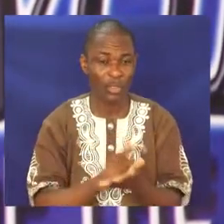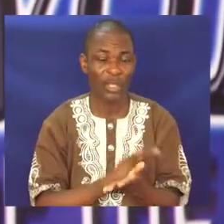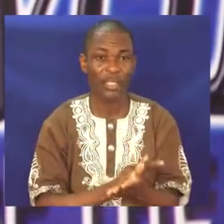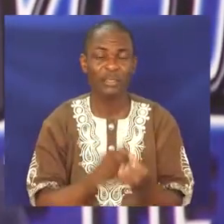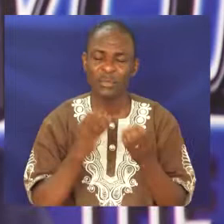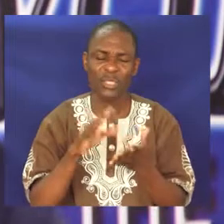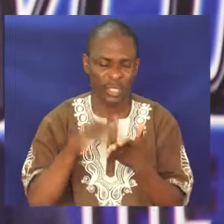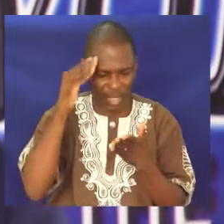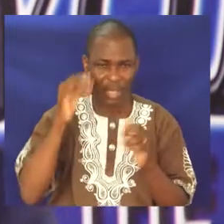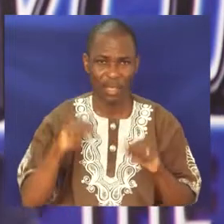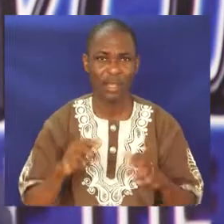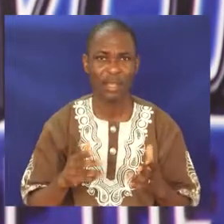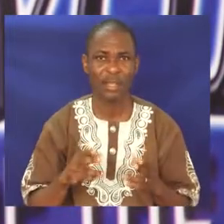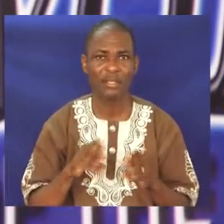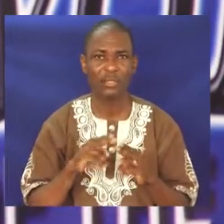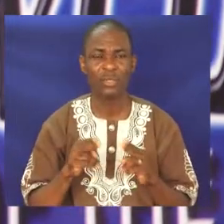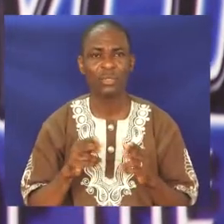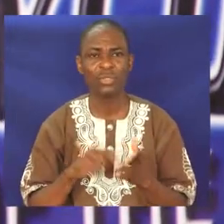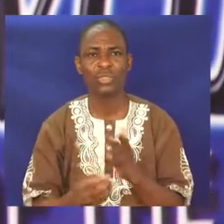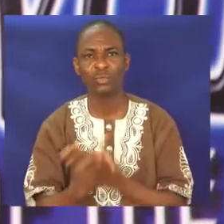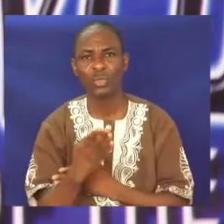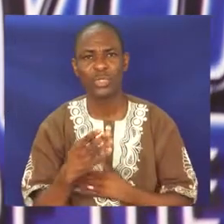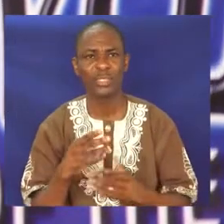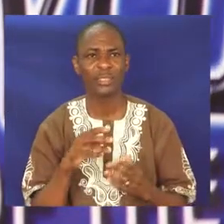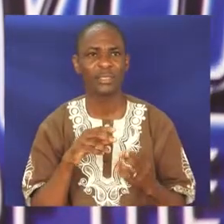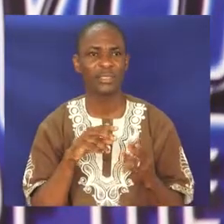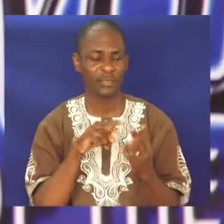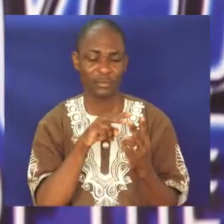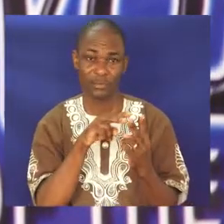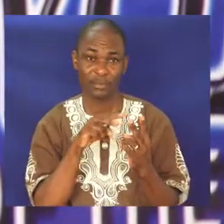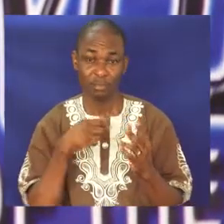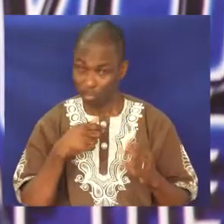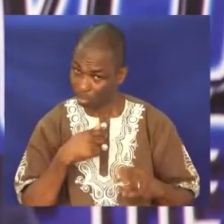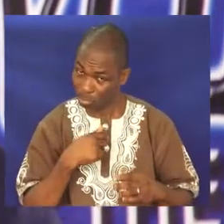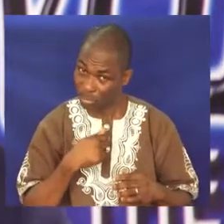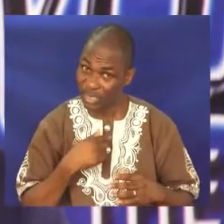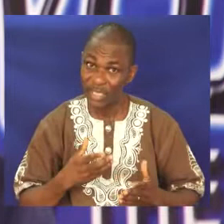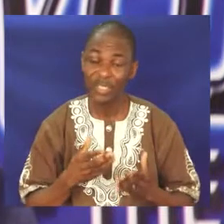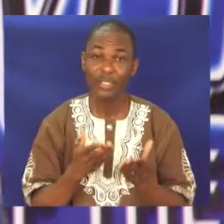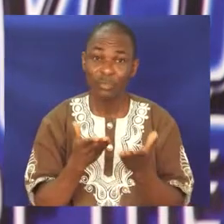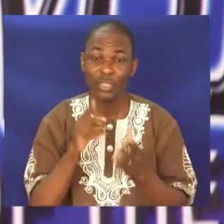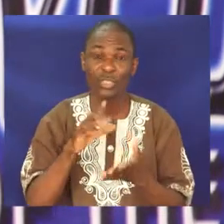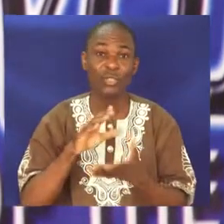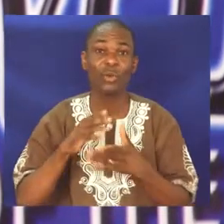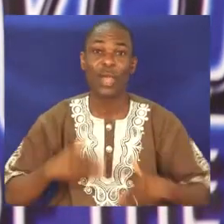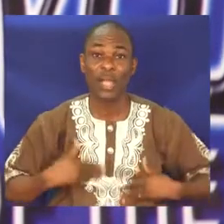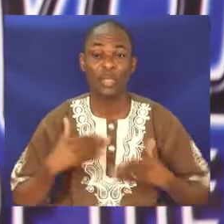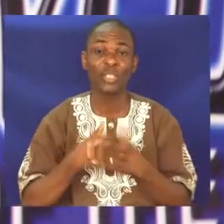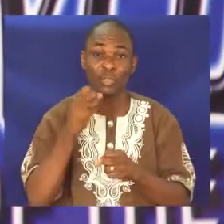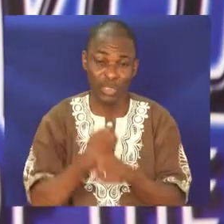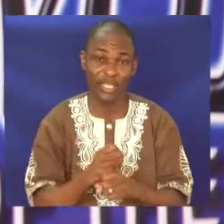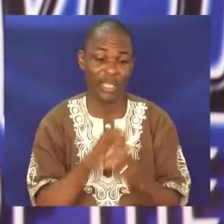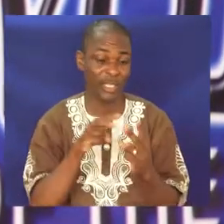pa me ma ana akufu ado ene mpp for etiri nkwa na me ma president